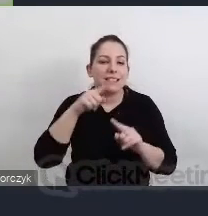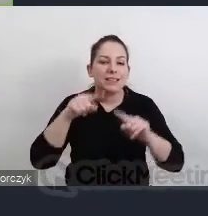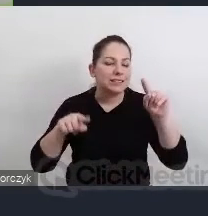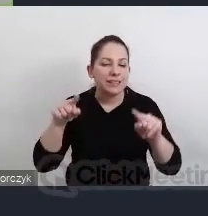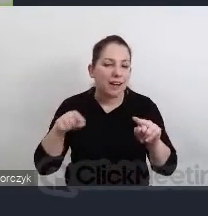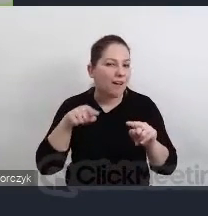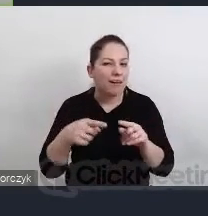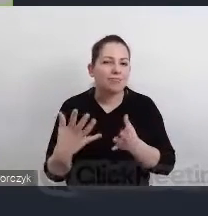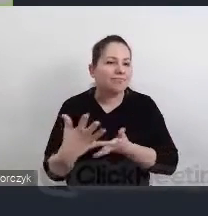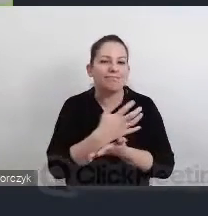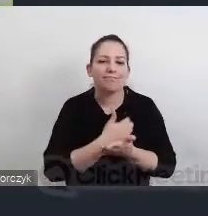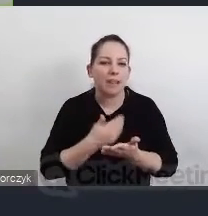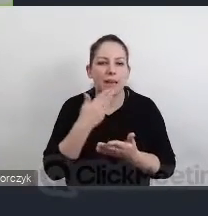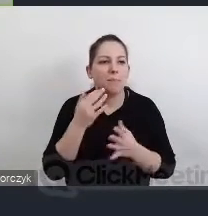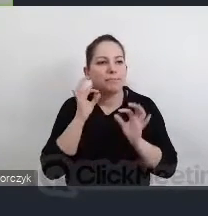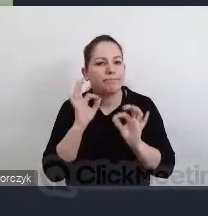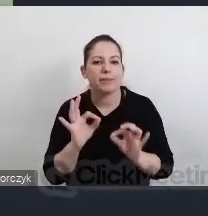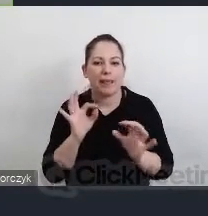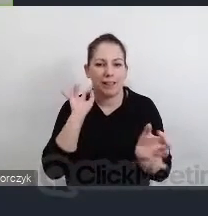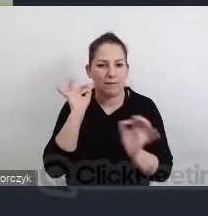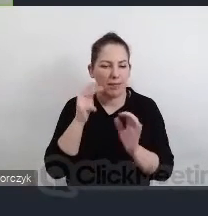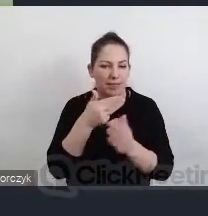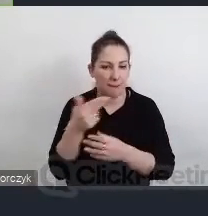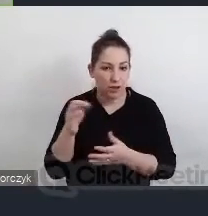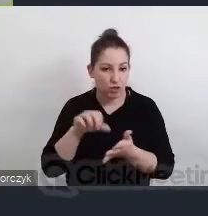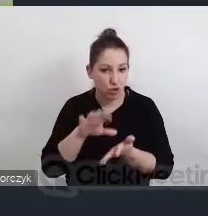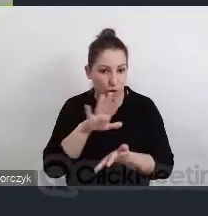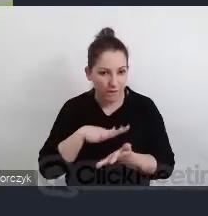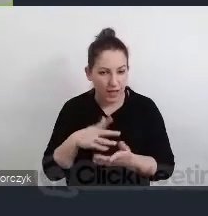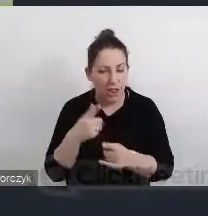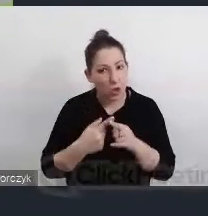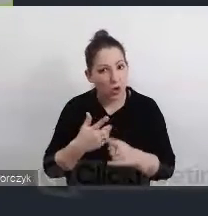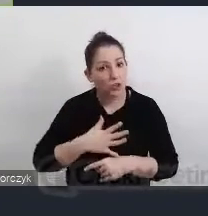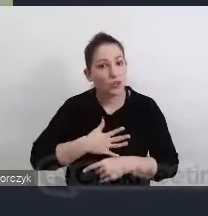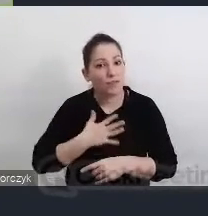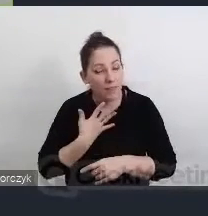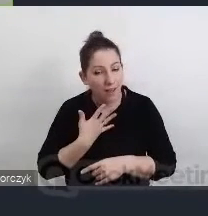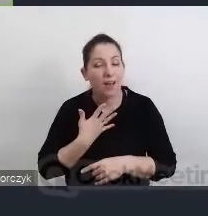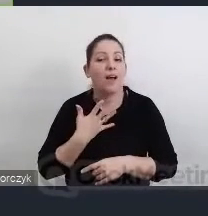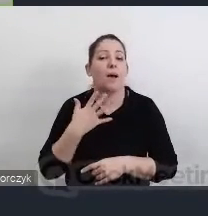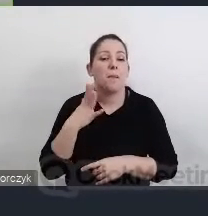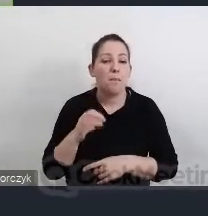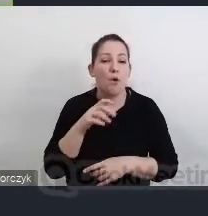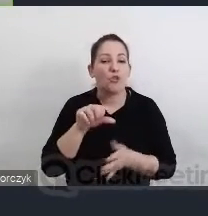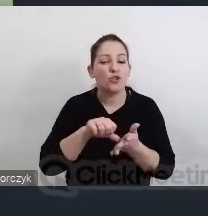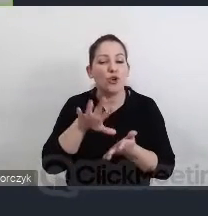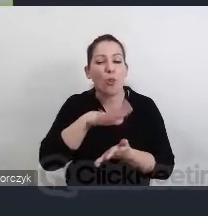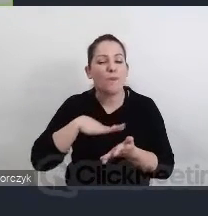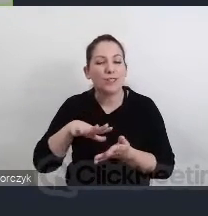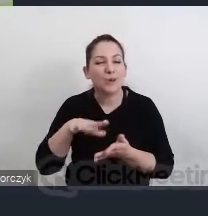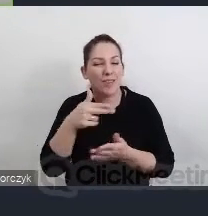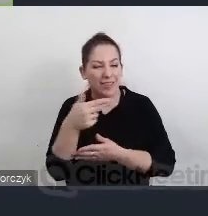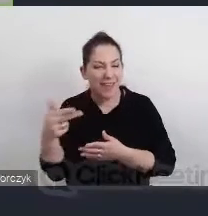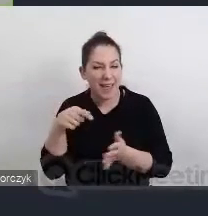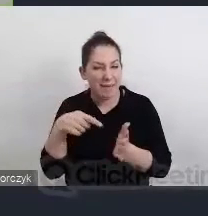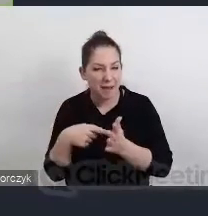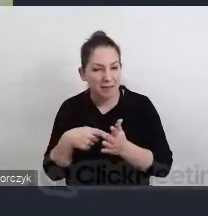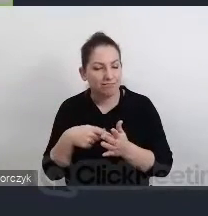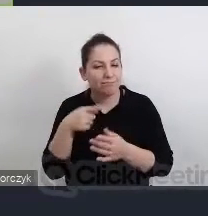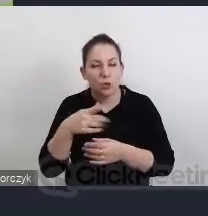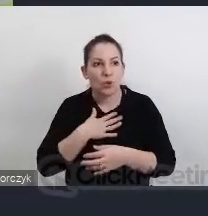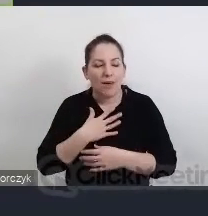gromadzi w tej chwili wystarczającej ilości danych środowiskowych. To aż trochę dziwne, biorąc pod uwagę, że kwestie środowiskowe są jednymi